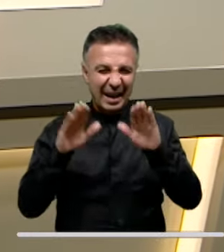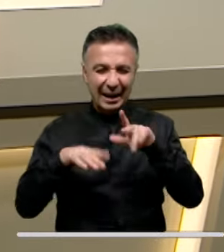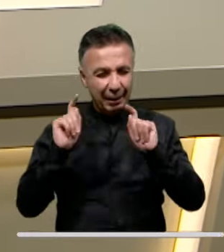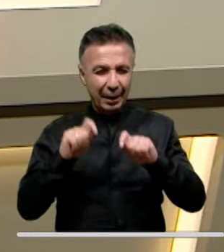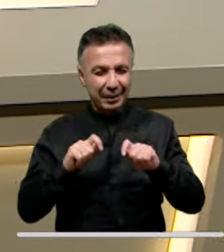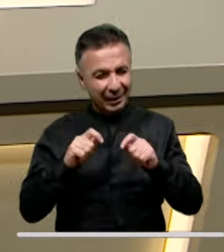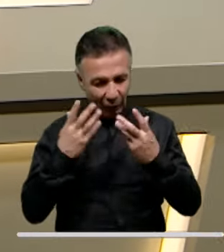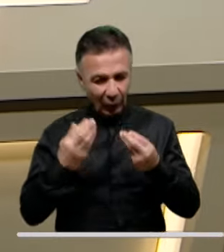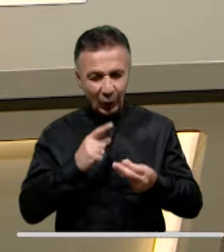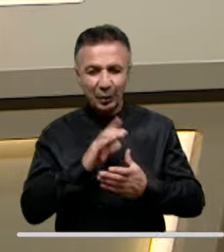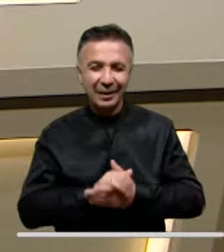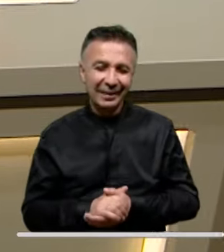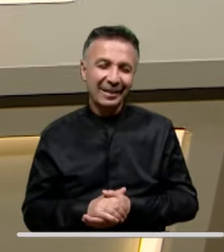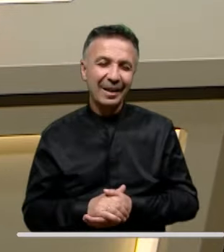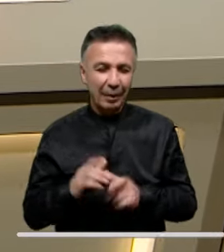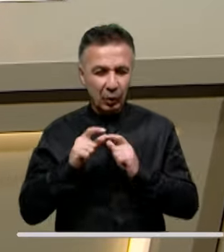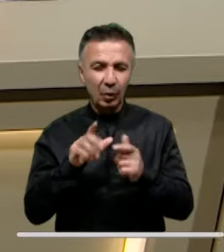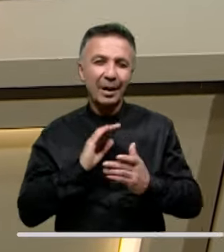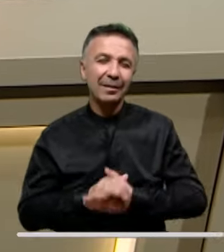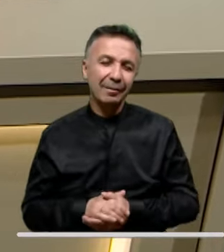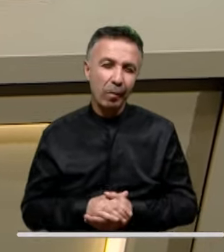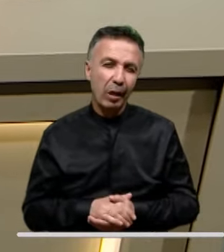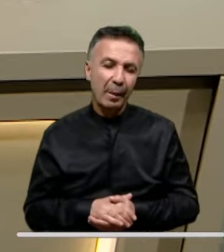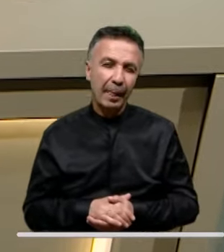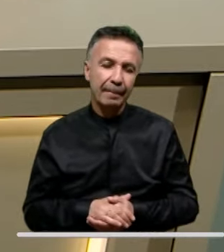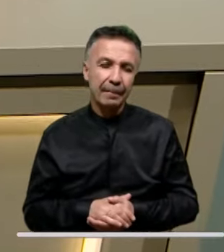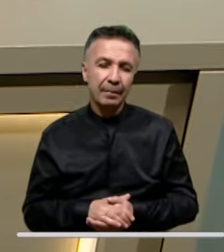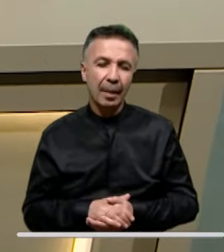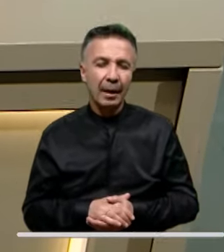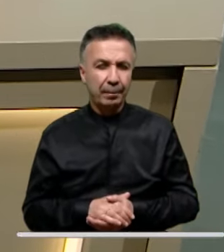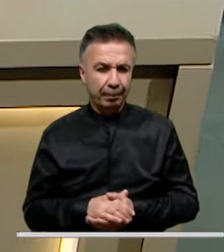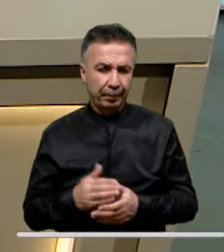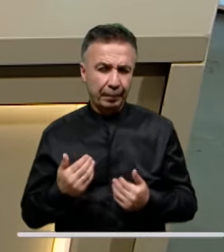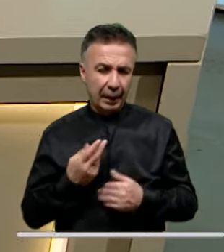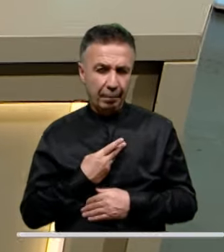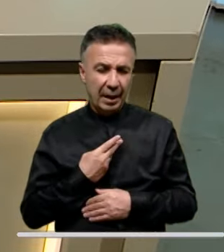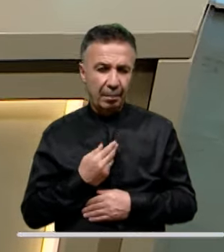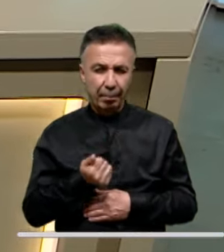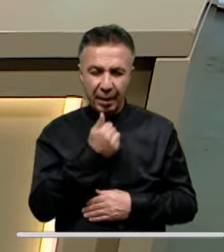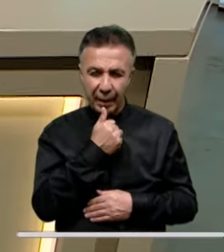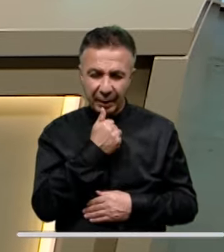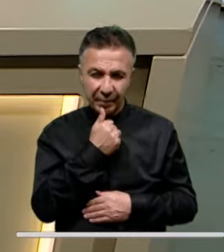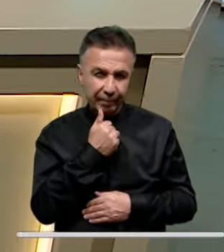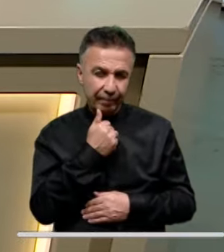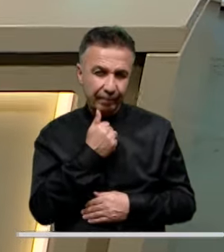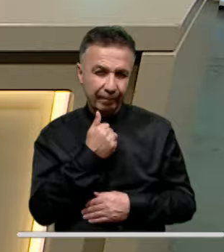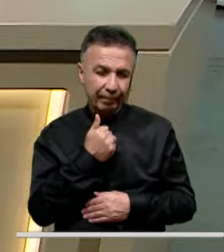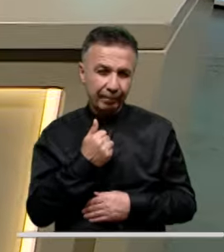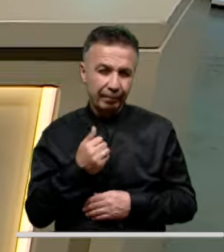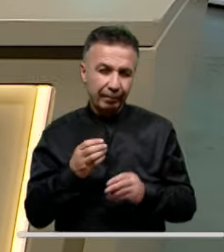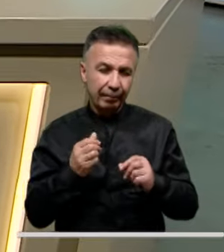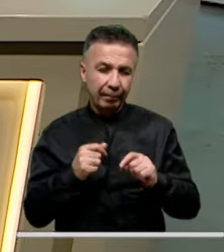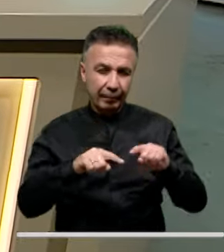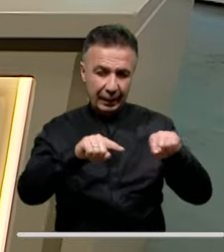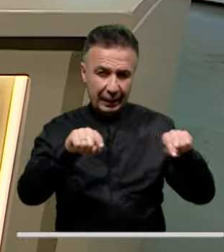şu. Evet. Şimdi benim babamın bir yeri vardı böyle yaklaşık